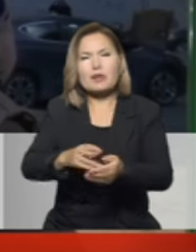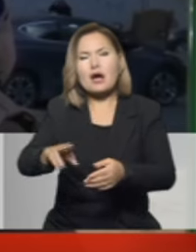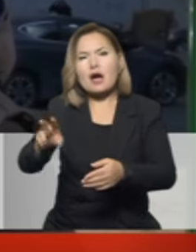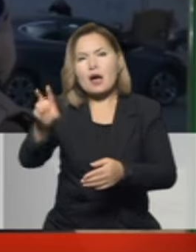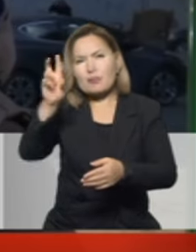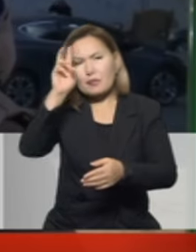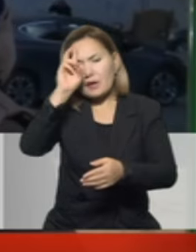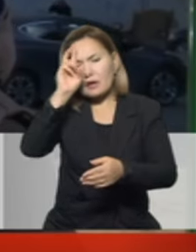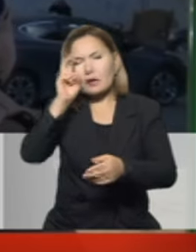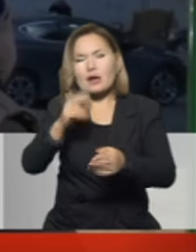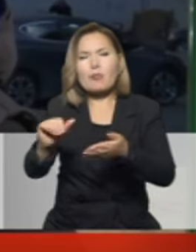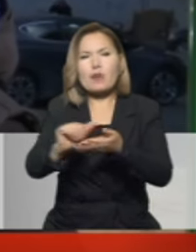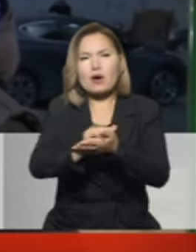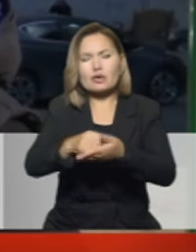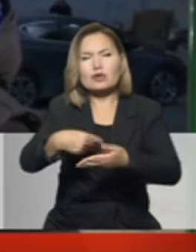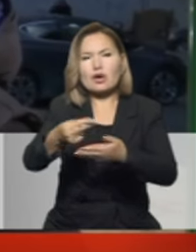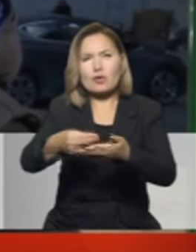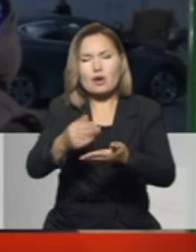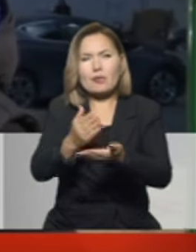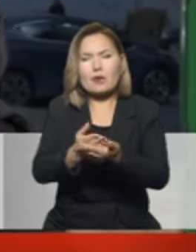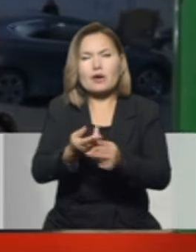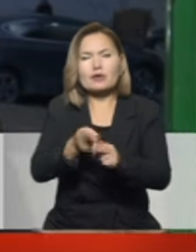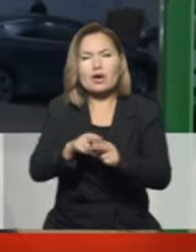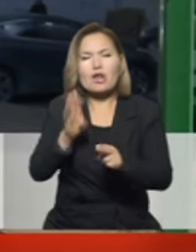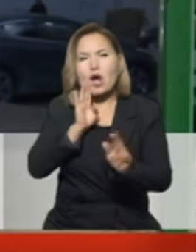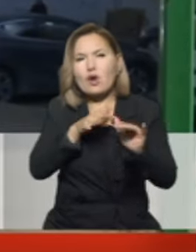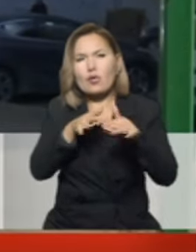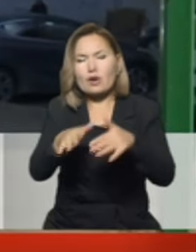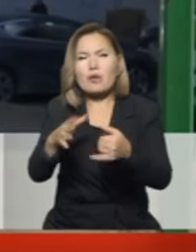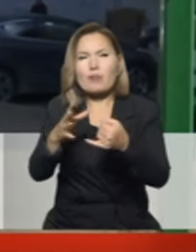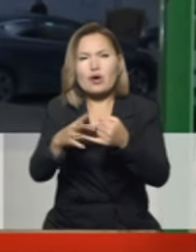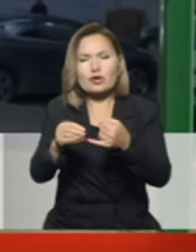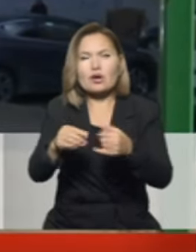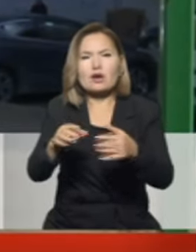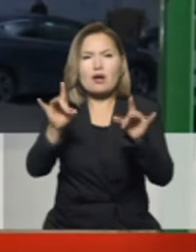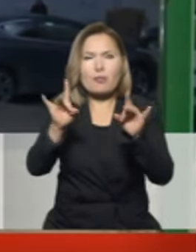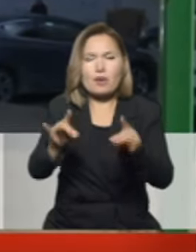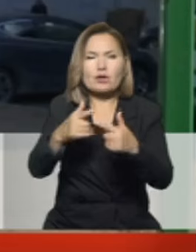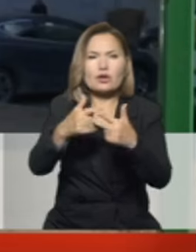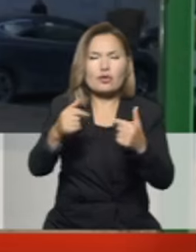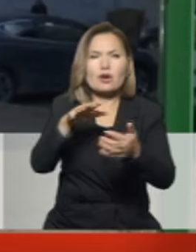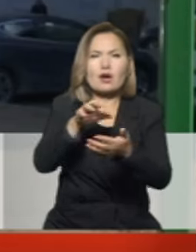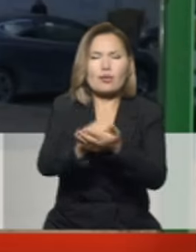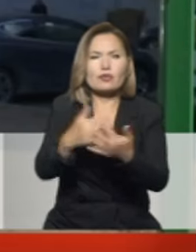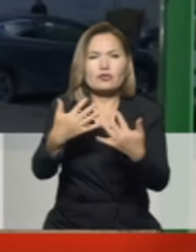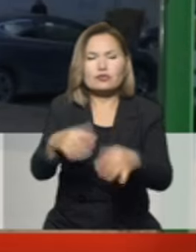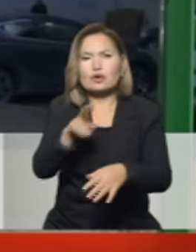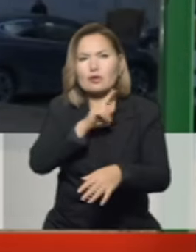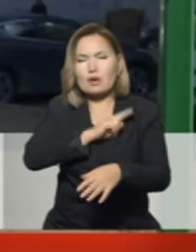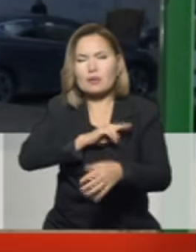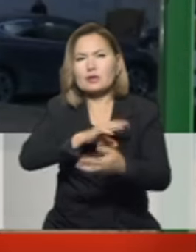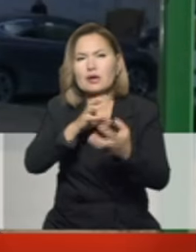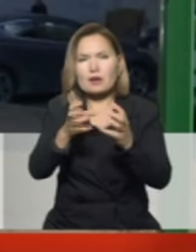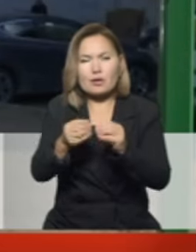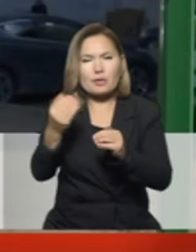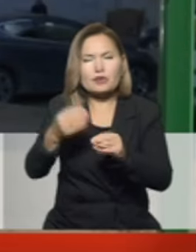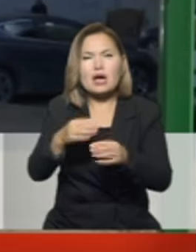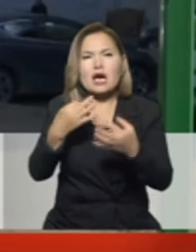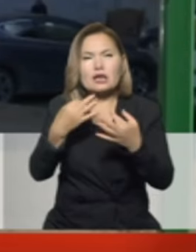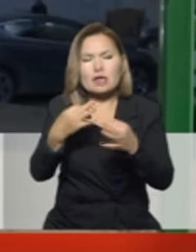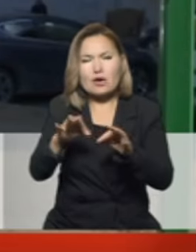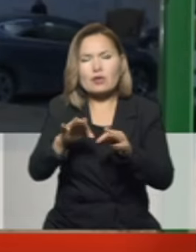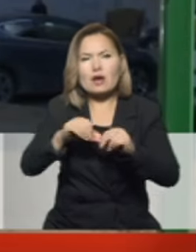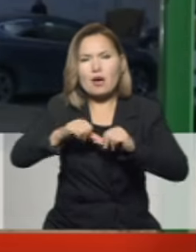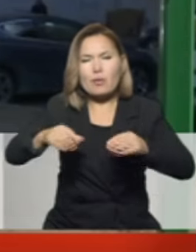жердің нысаналы мақсаты теңіз операцияларына арналған база салу. Екі жағымызда дәл сондай порттар жұмыс істеп тұр. Ескеретін жайт, тәуелсіз